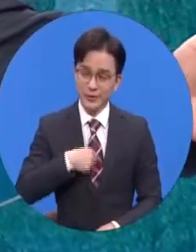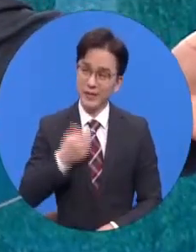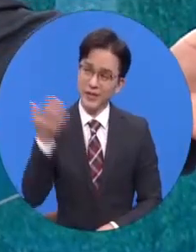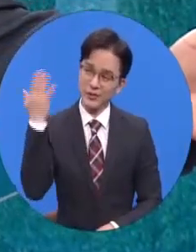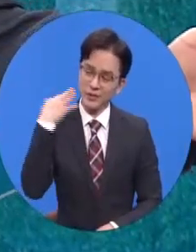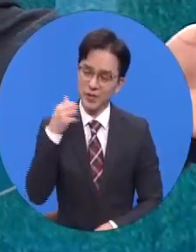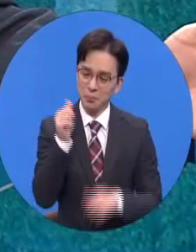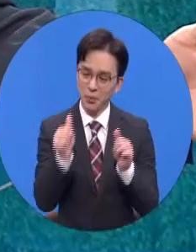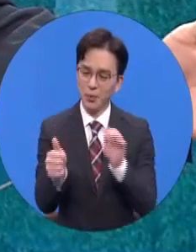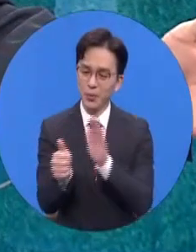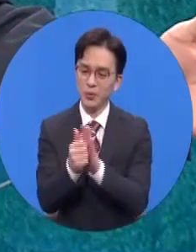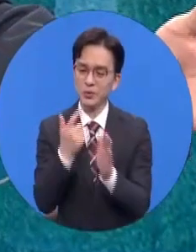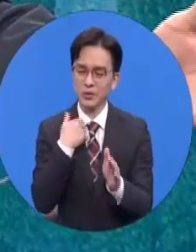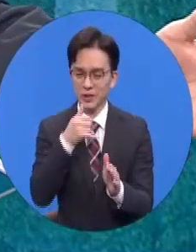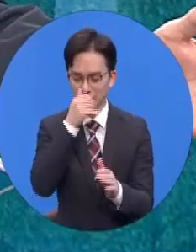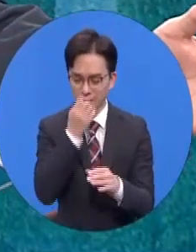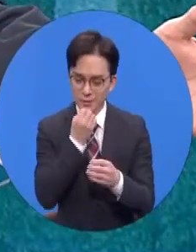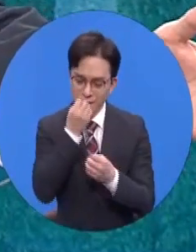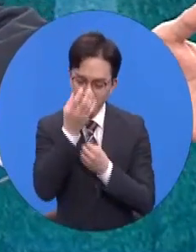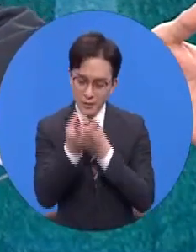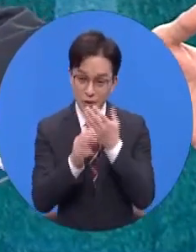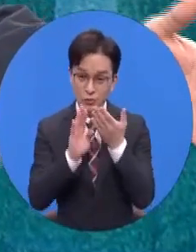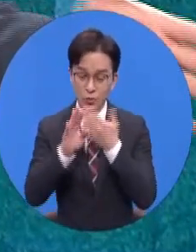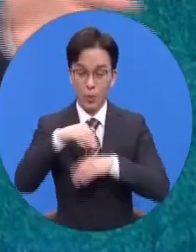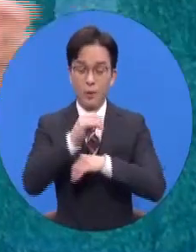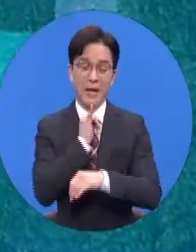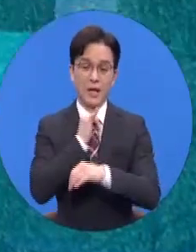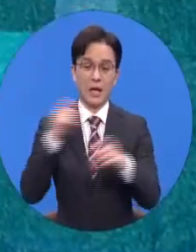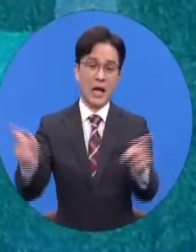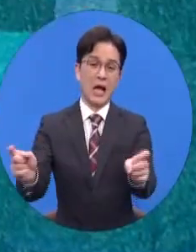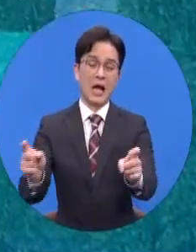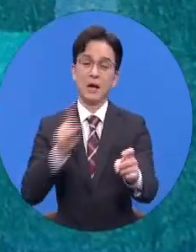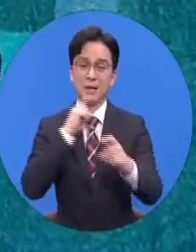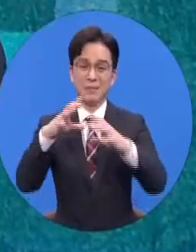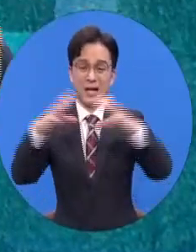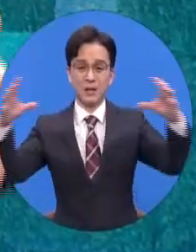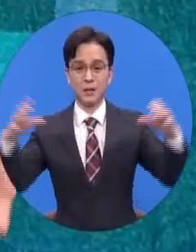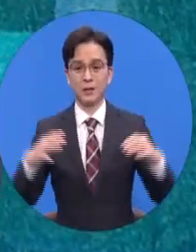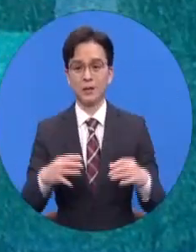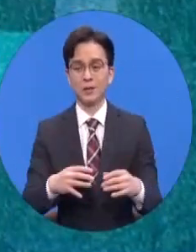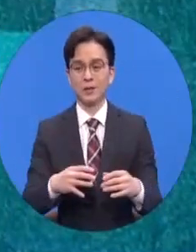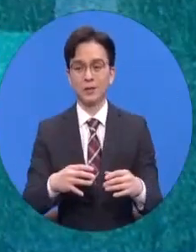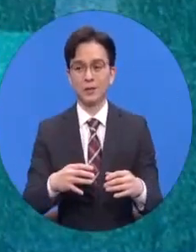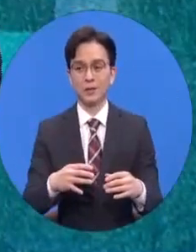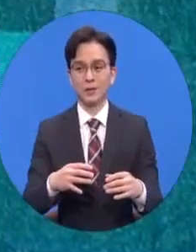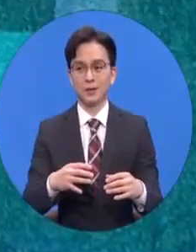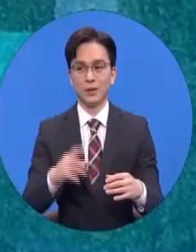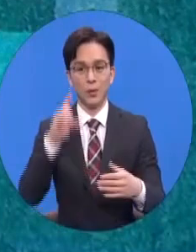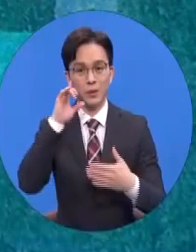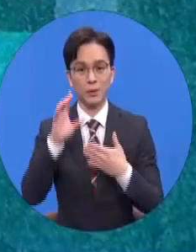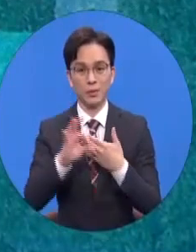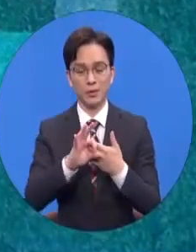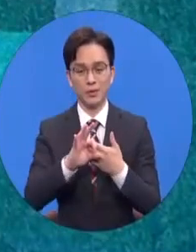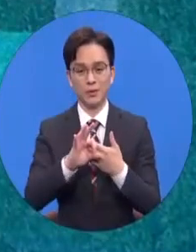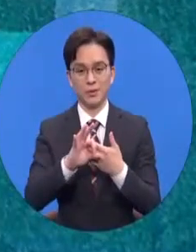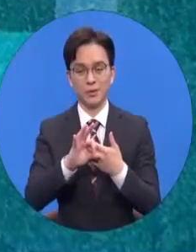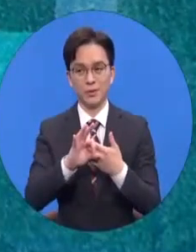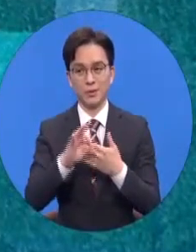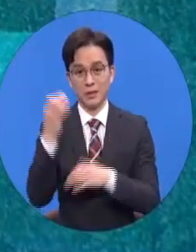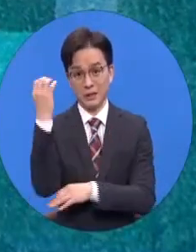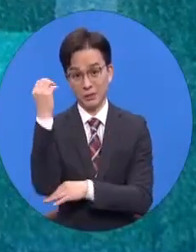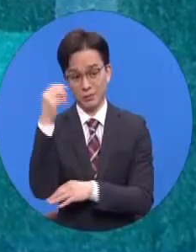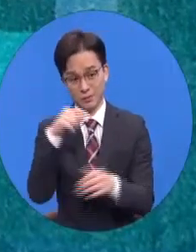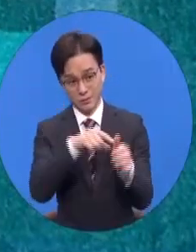인터뷰 가요 인터넷에서 상당히 또 논란이 되고 있습니다 왜냐하면 이재명 후보의 저 사과하는 말투와 태도